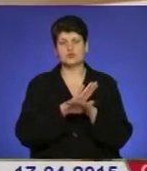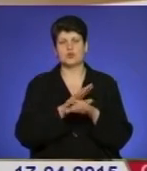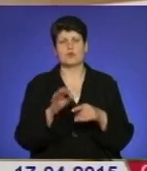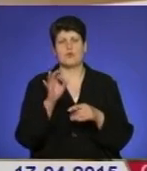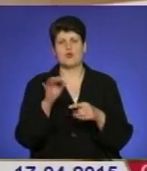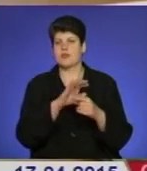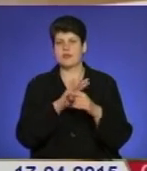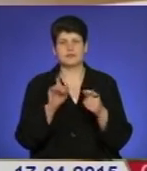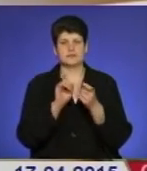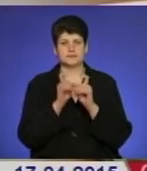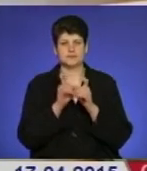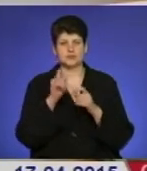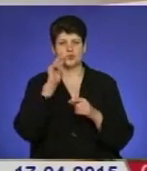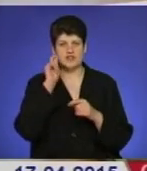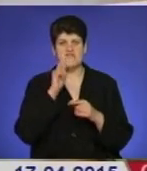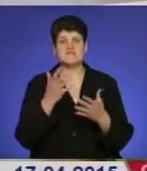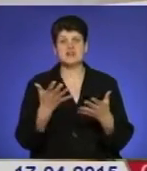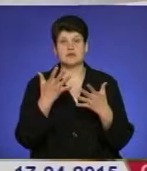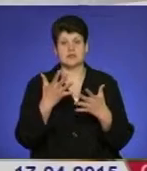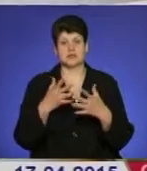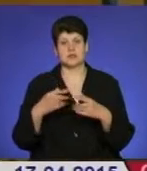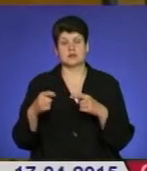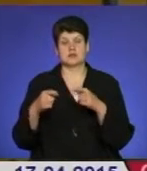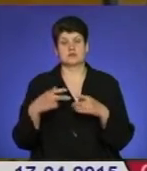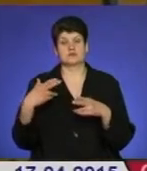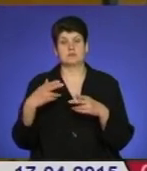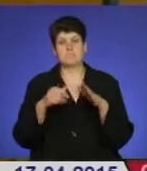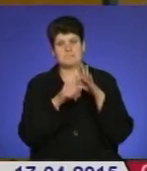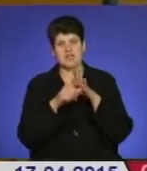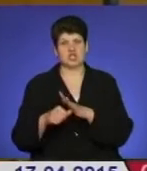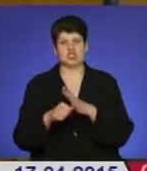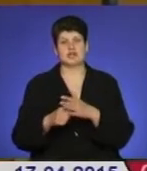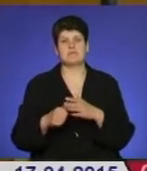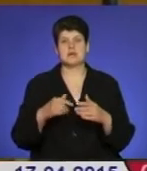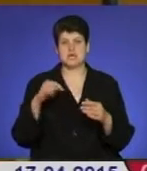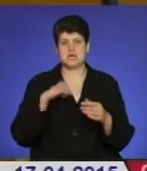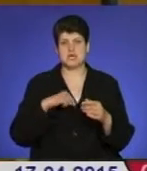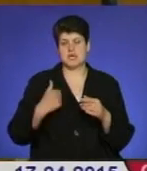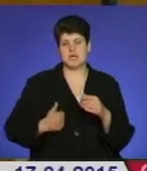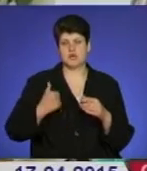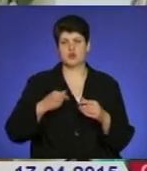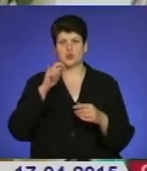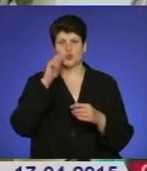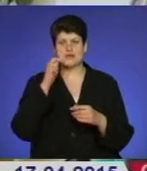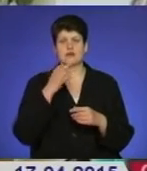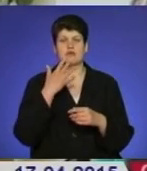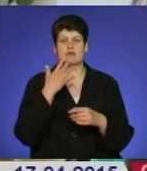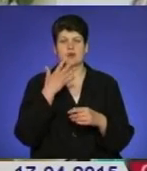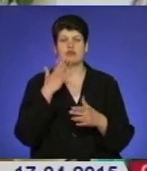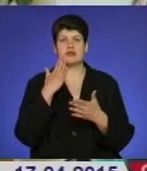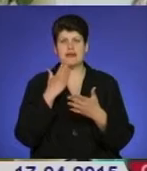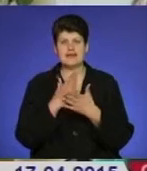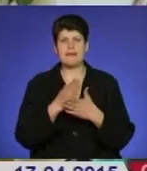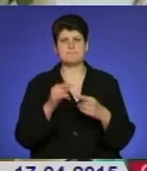України у 20 столітті визнається наругою, приниженням гідності українського народу і є протиправним. За це